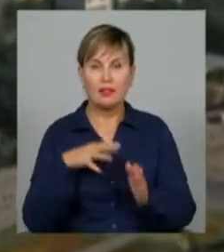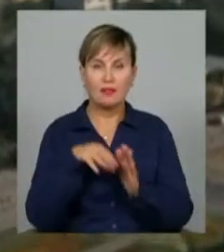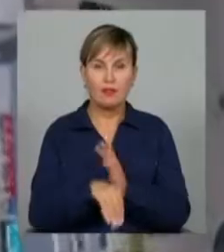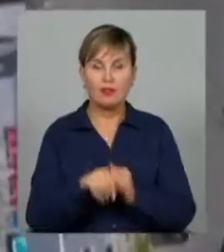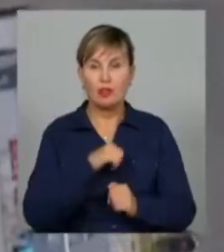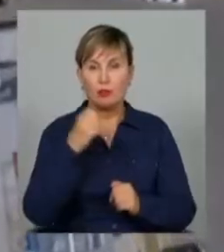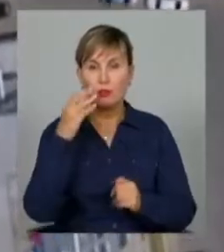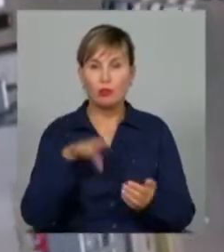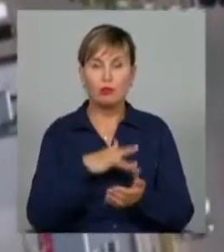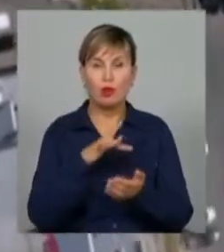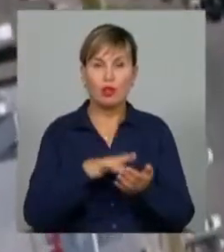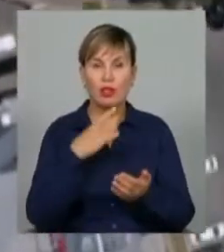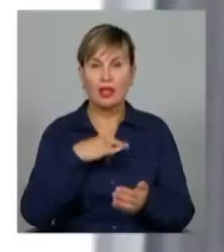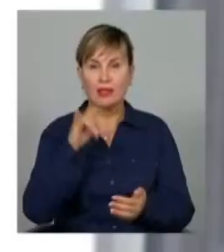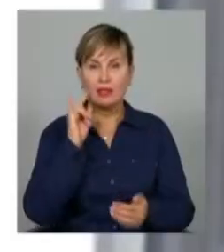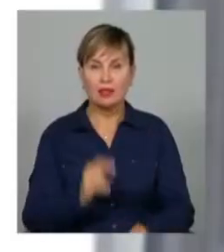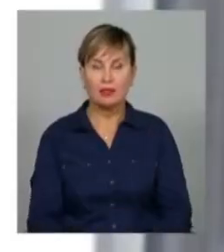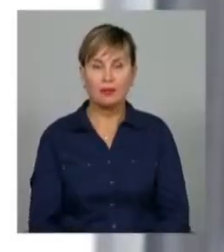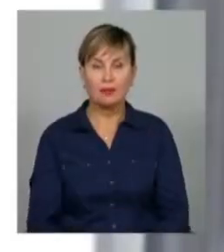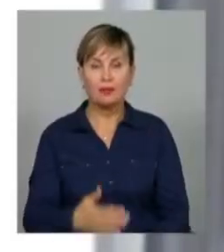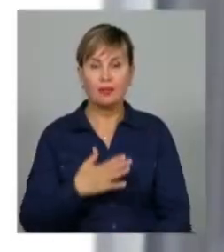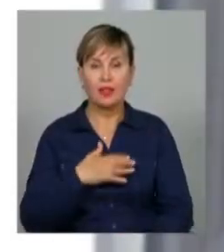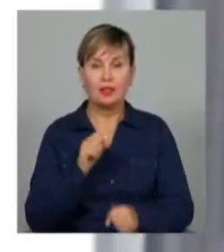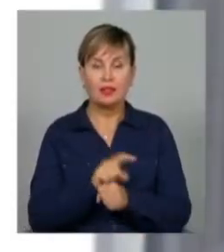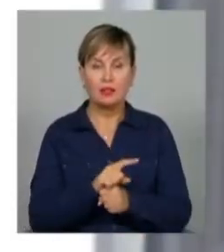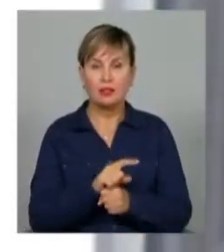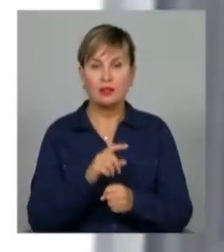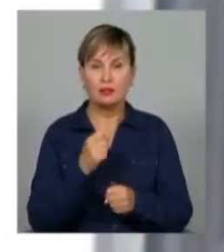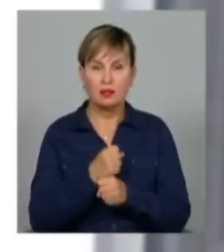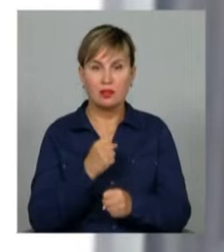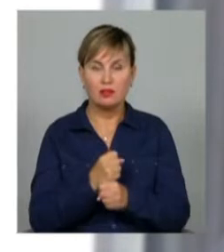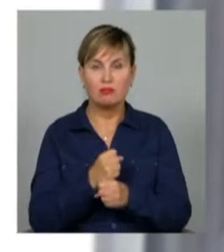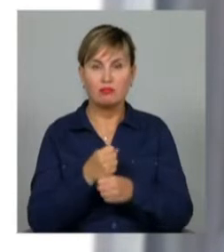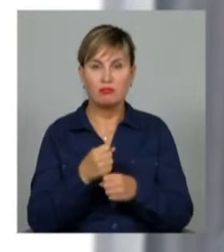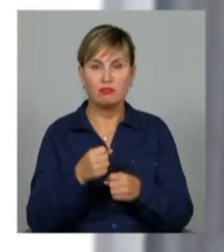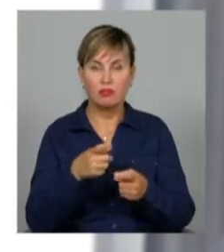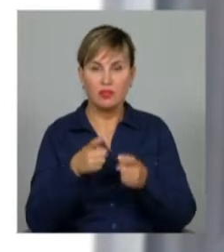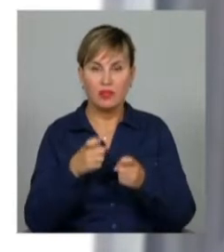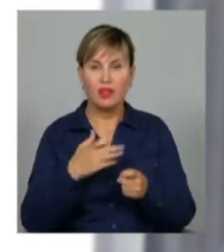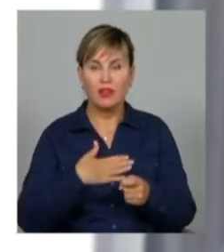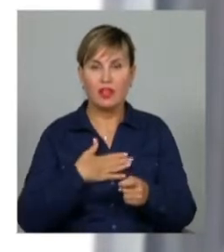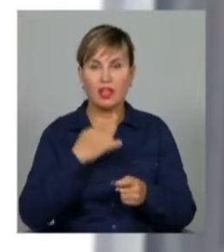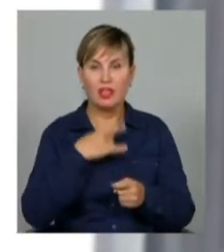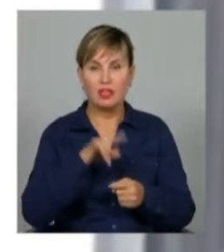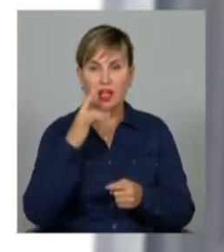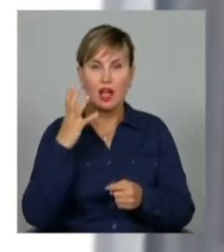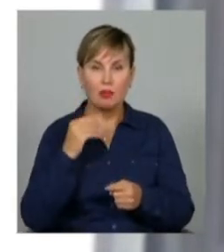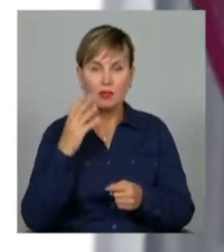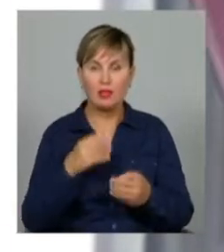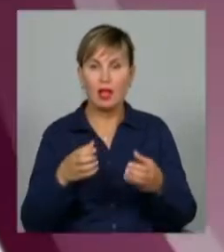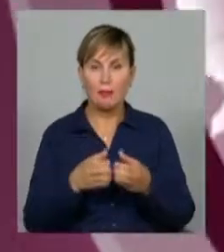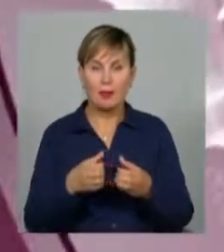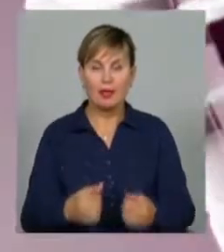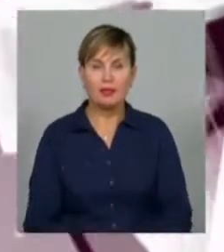самом умном городе Казахстана? А наша задача как IT-совета максимально привлекать наши отечественные алматинские